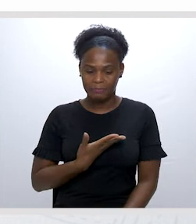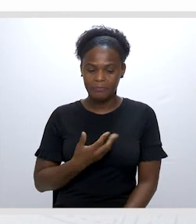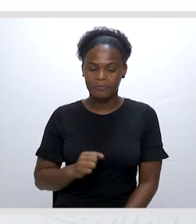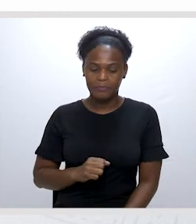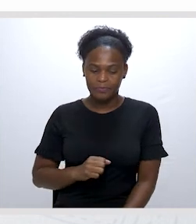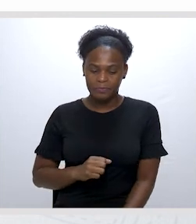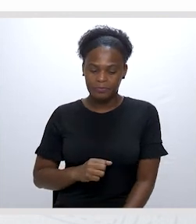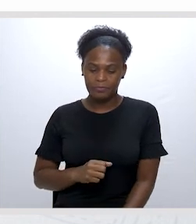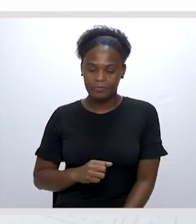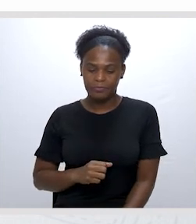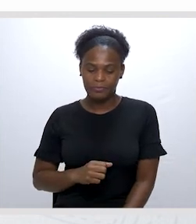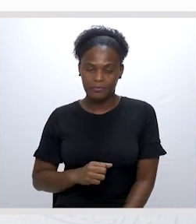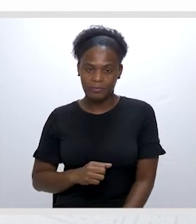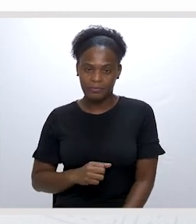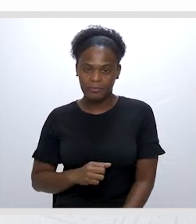D,